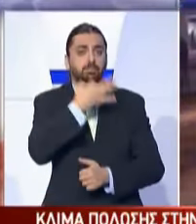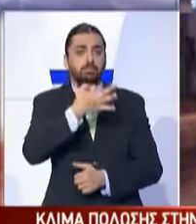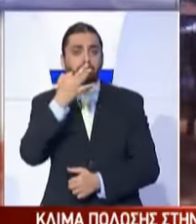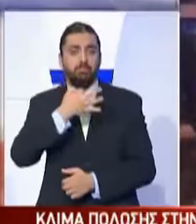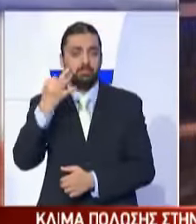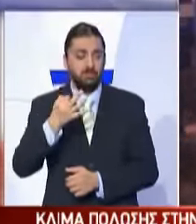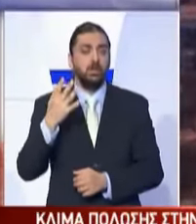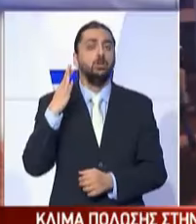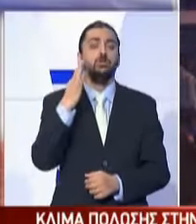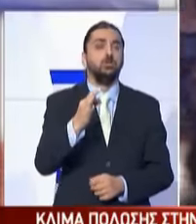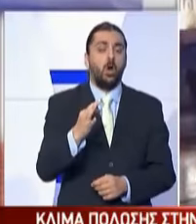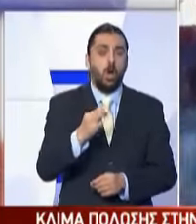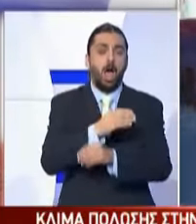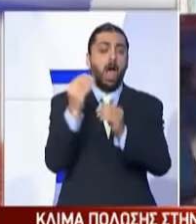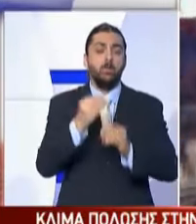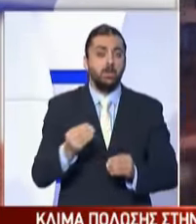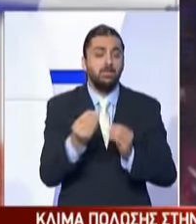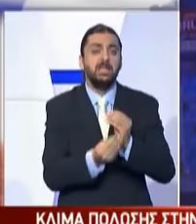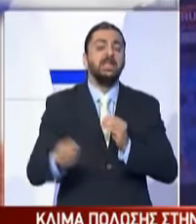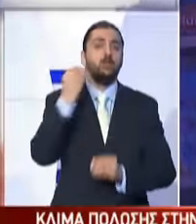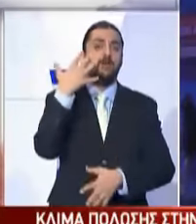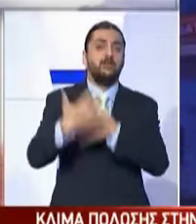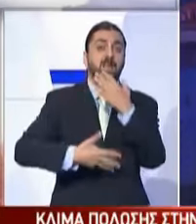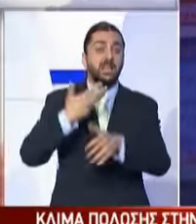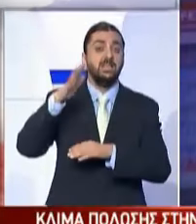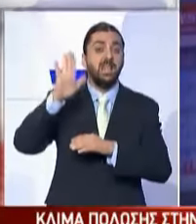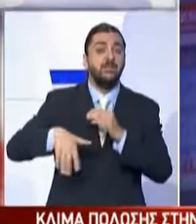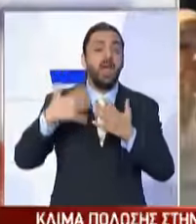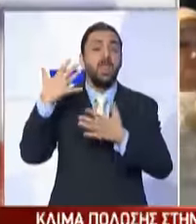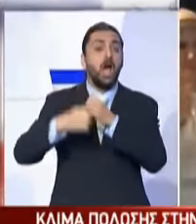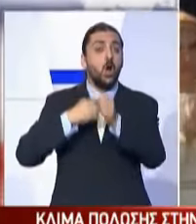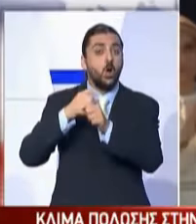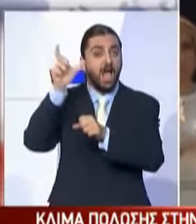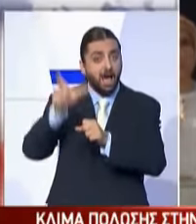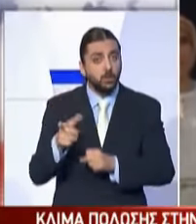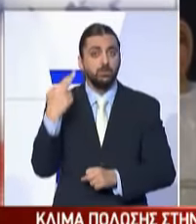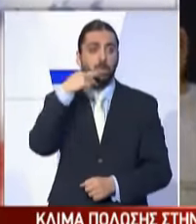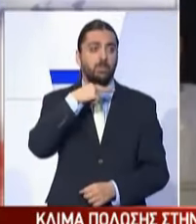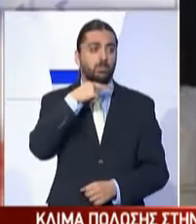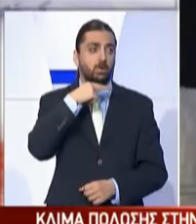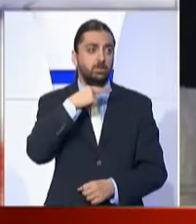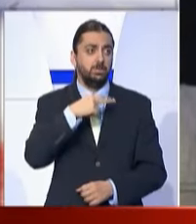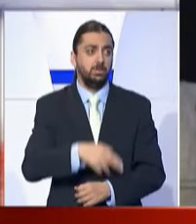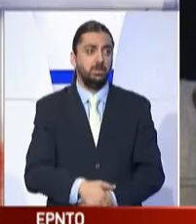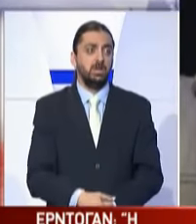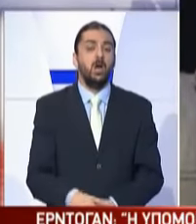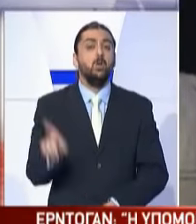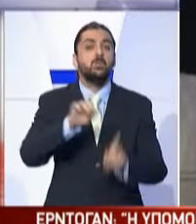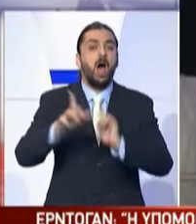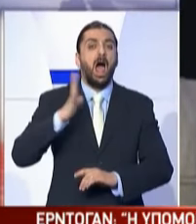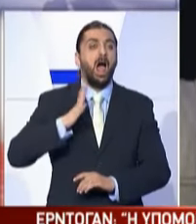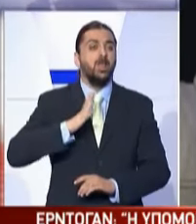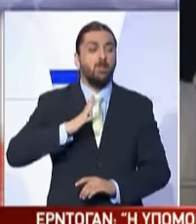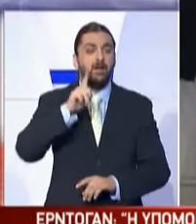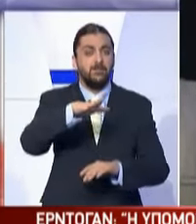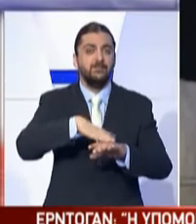διαδηλώσεις που οδήγησαν στις μεγαλύτερες και χειρότερες ταραχές των 10 ετών της εξουσίας του. Milletin de hesap yeri